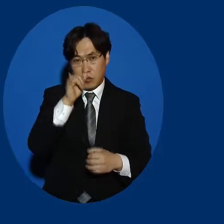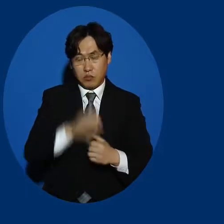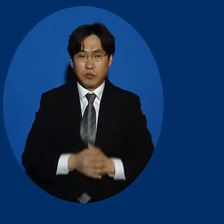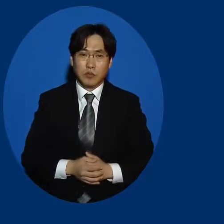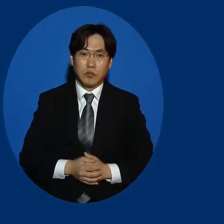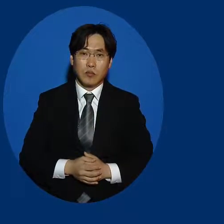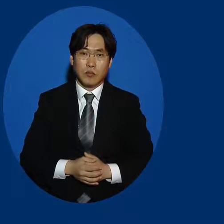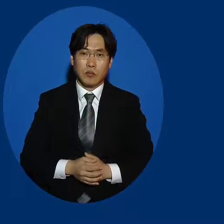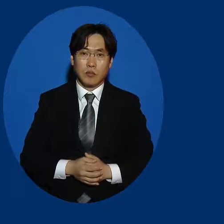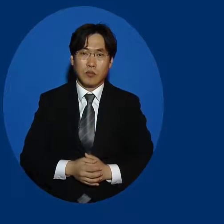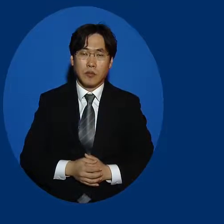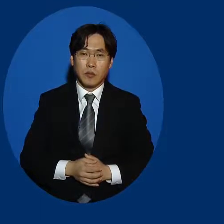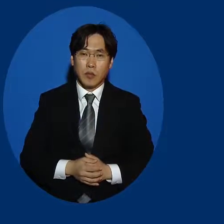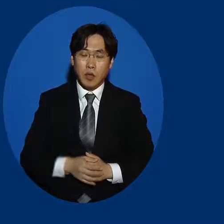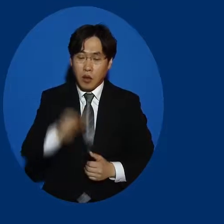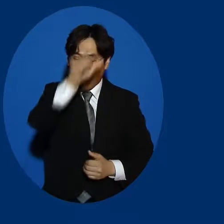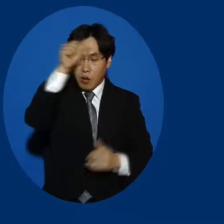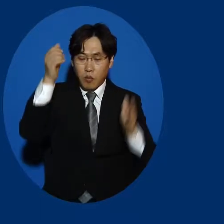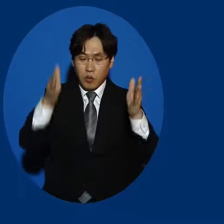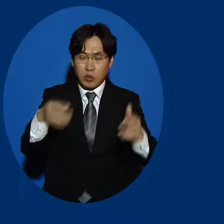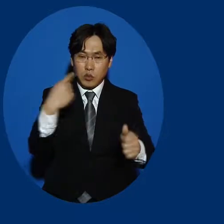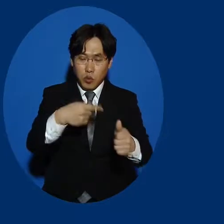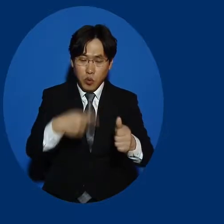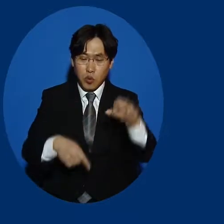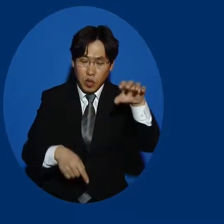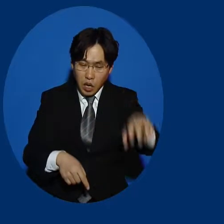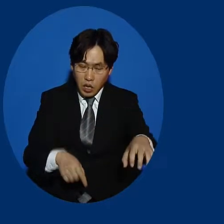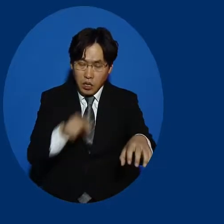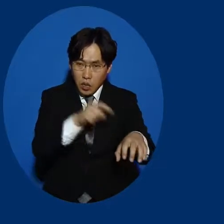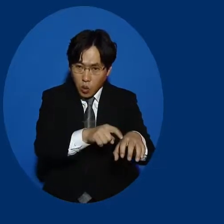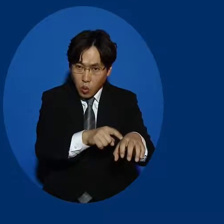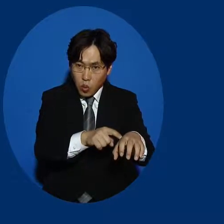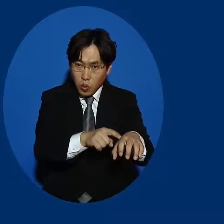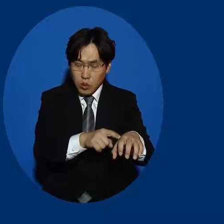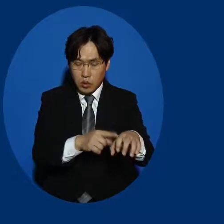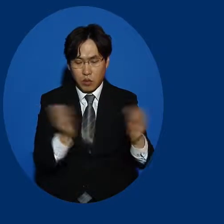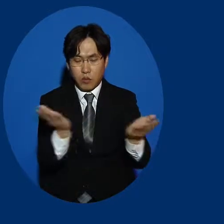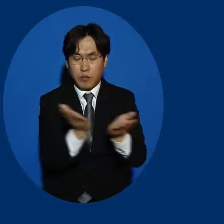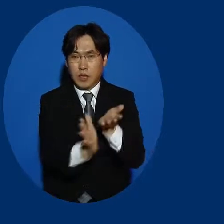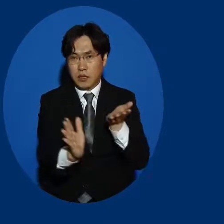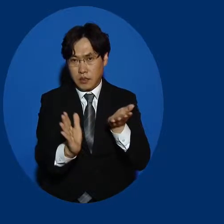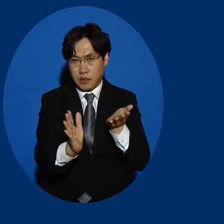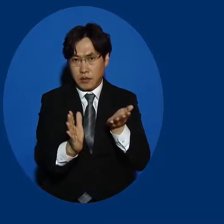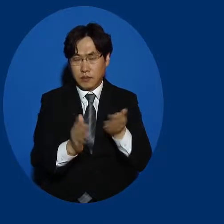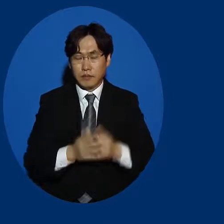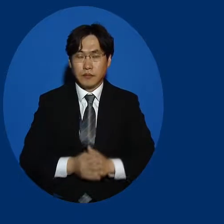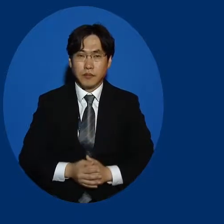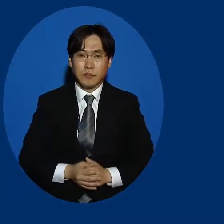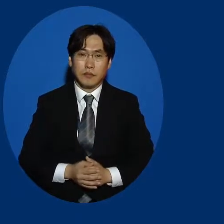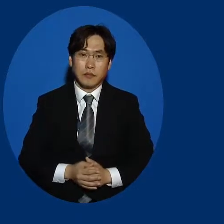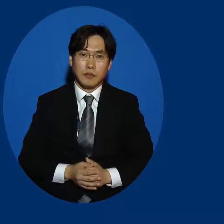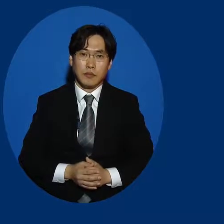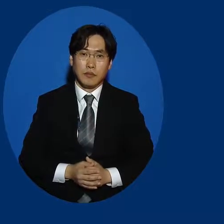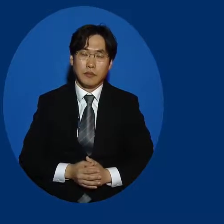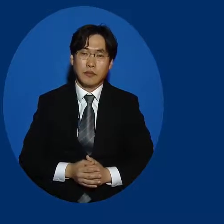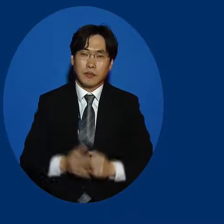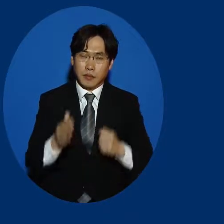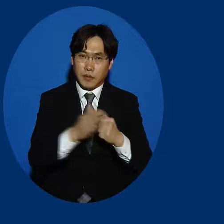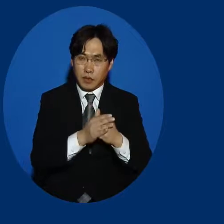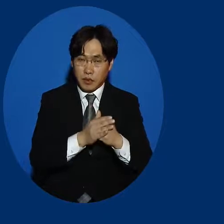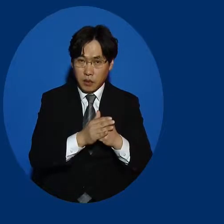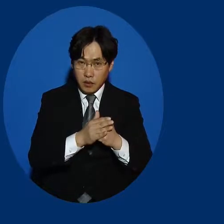실질적으로 평생교육이 일어나는 현장과도 괴리감이 있게 됩니다.